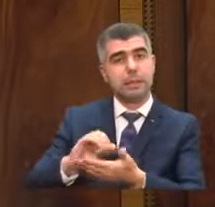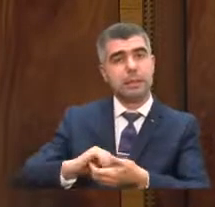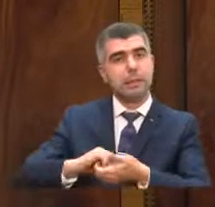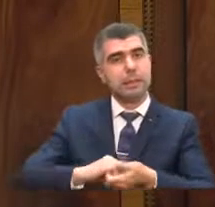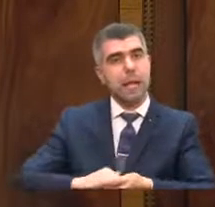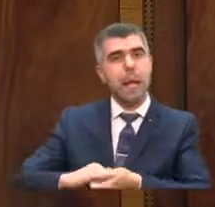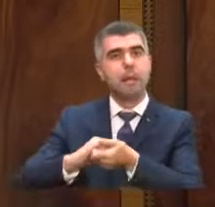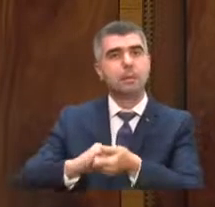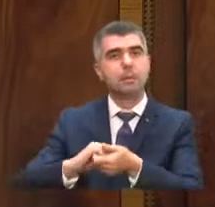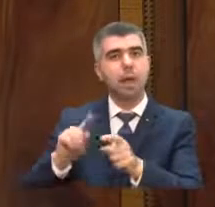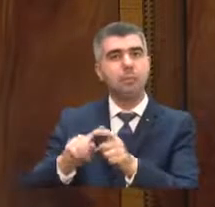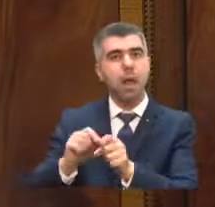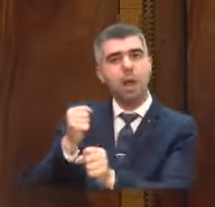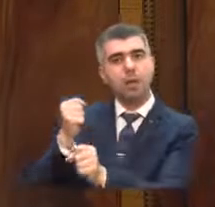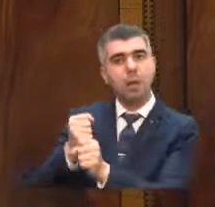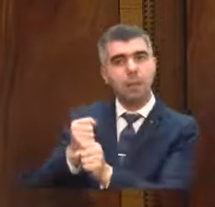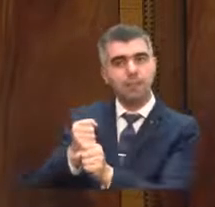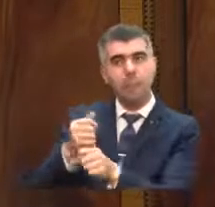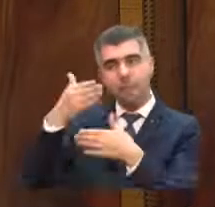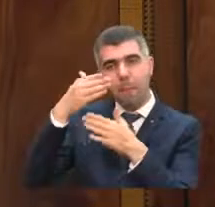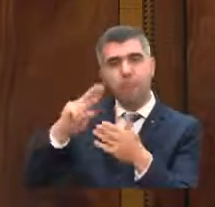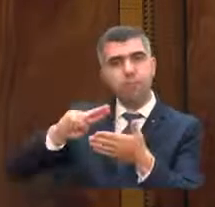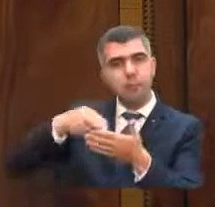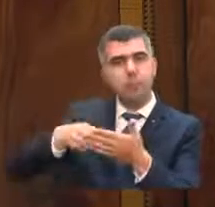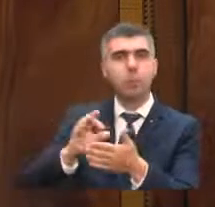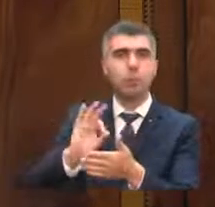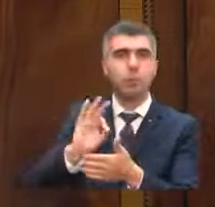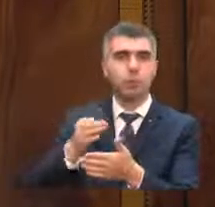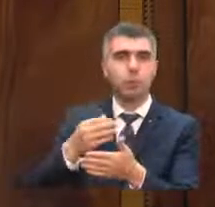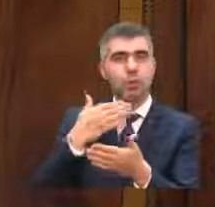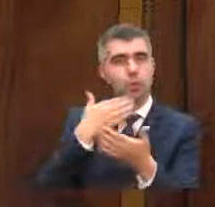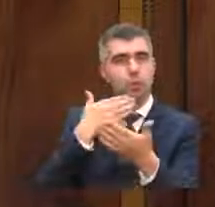الذي أبدى استعداده للتوقيع على هذه العقود. شكرا سيدي الرئيس. شكرا.